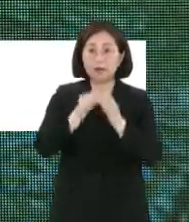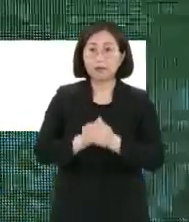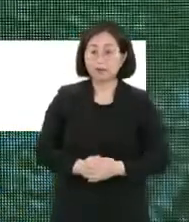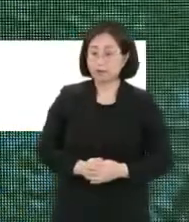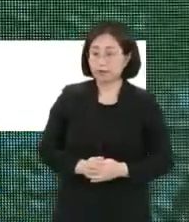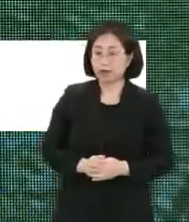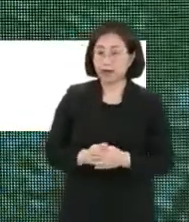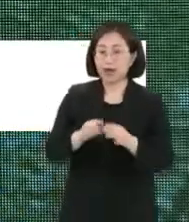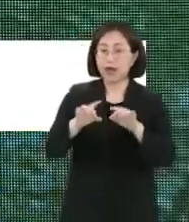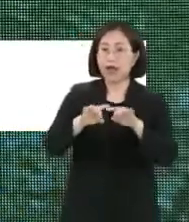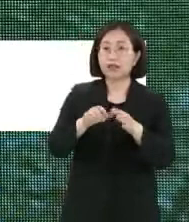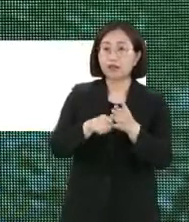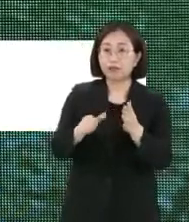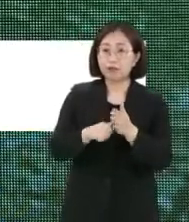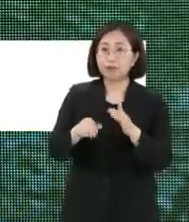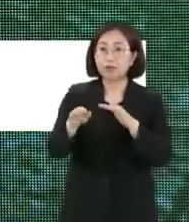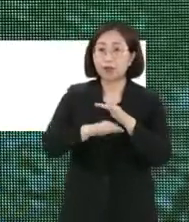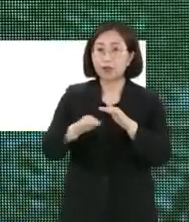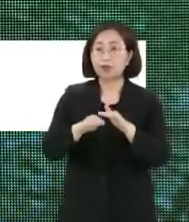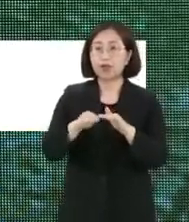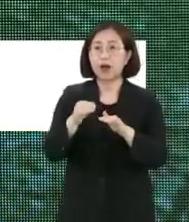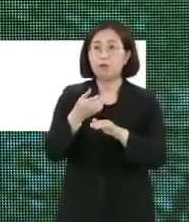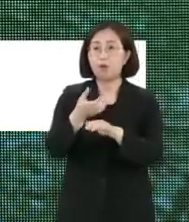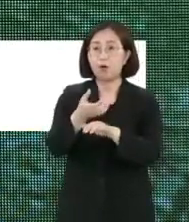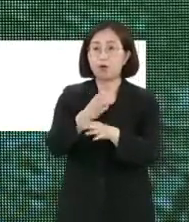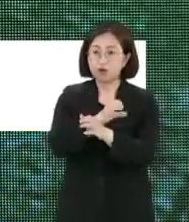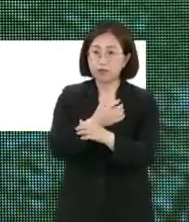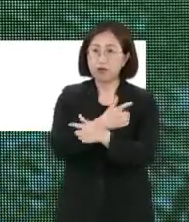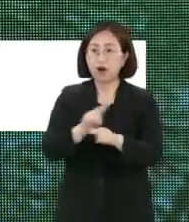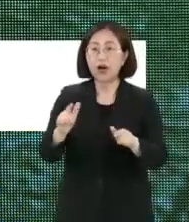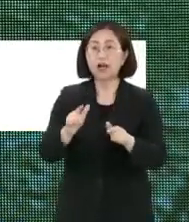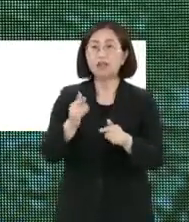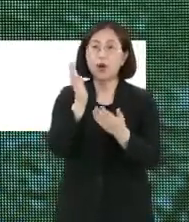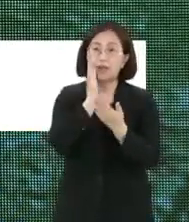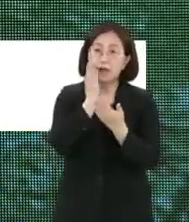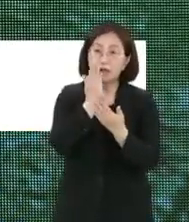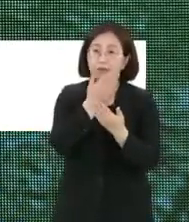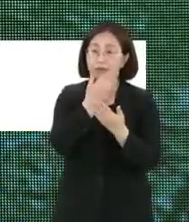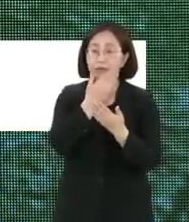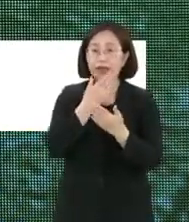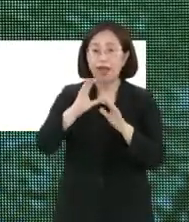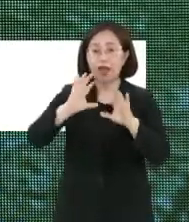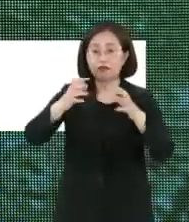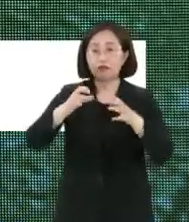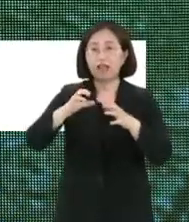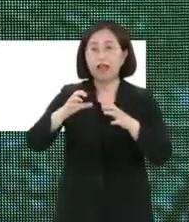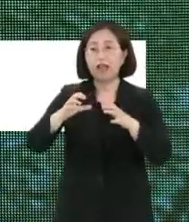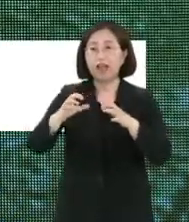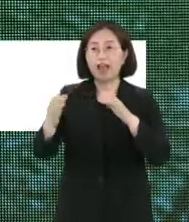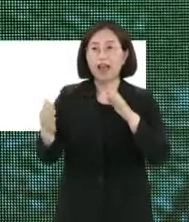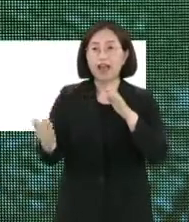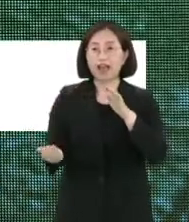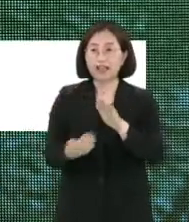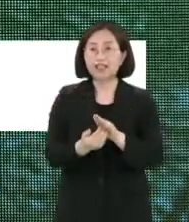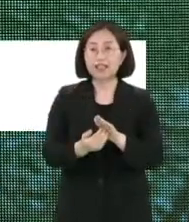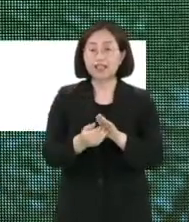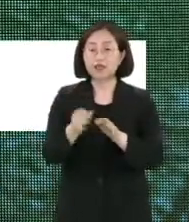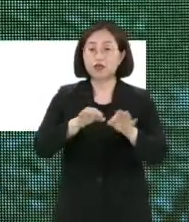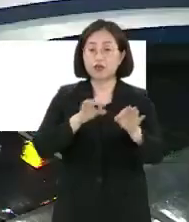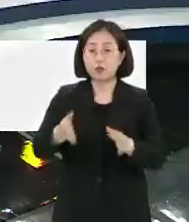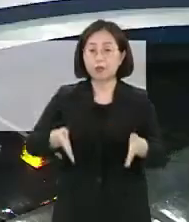가전, 자동차, 수입 명품, 화장품 등 국내 유일의 가장 큰 유통 매장이 적격이라고